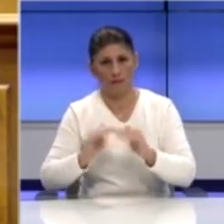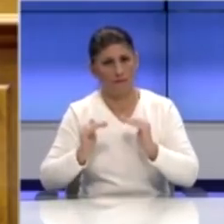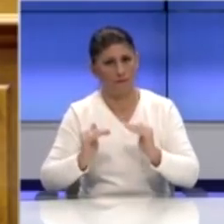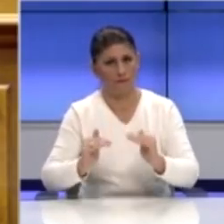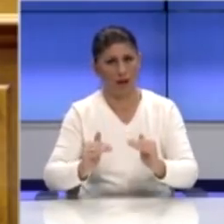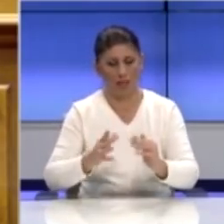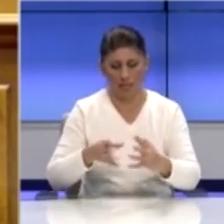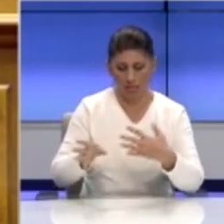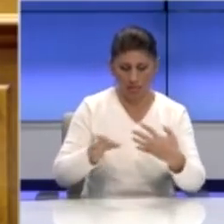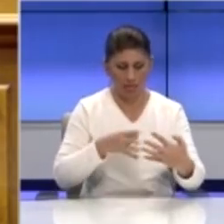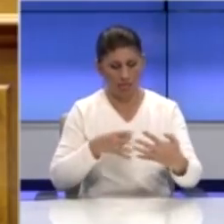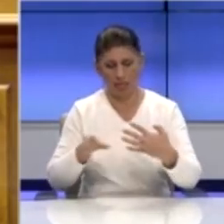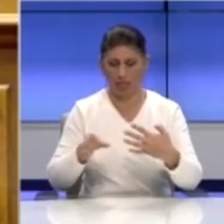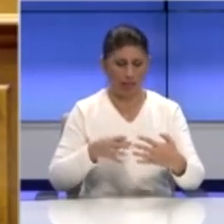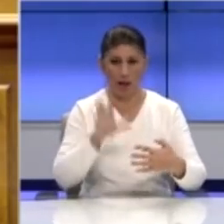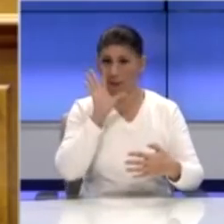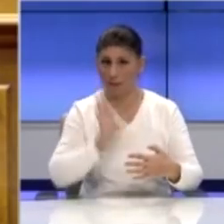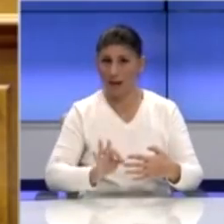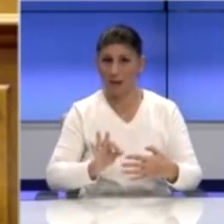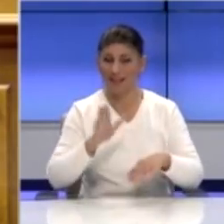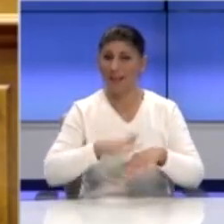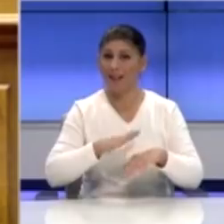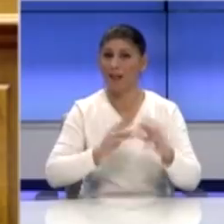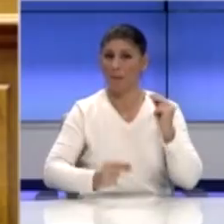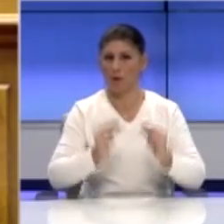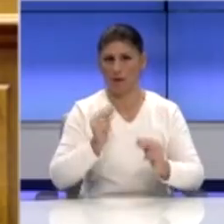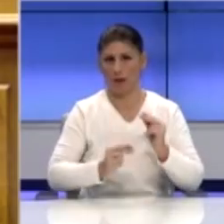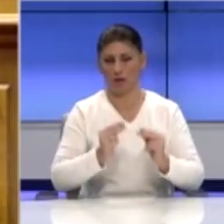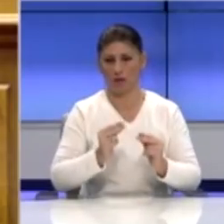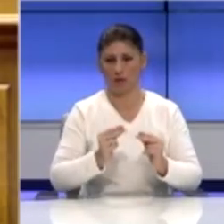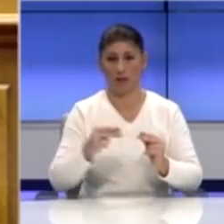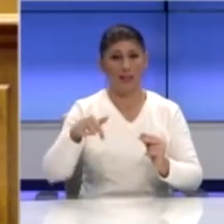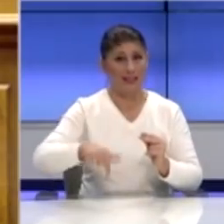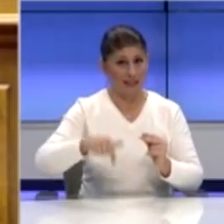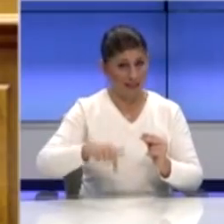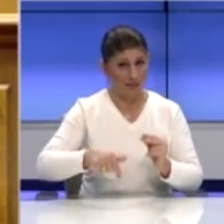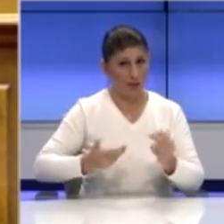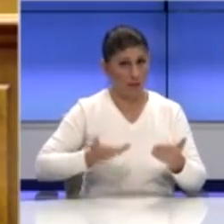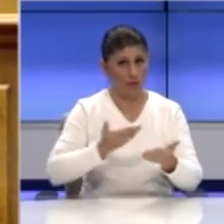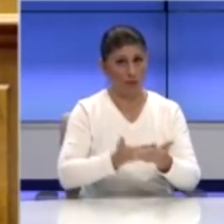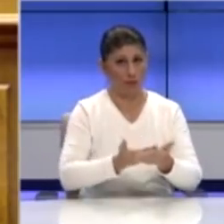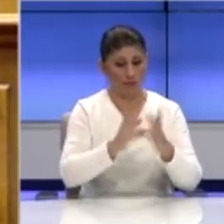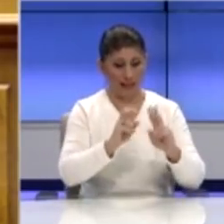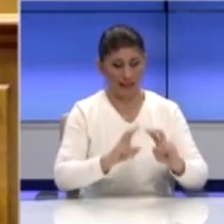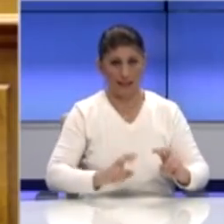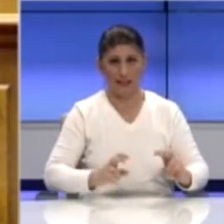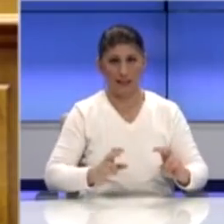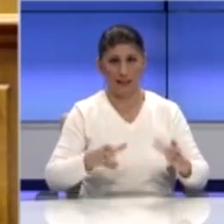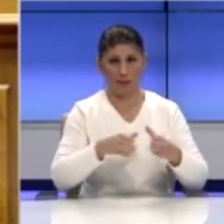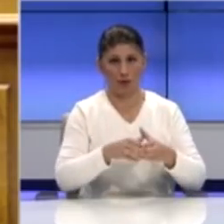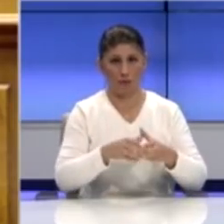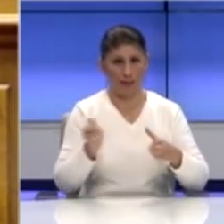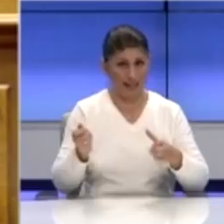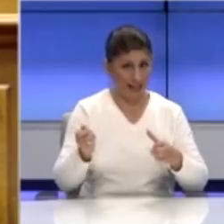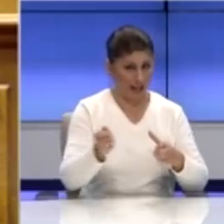συντηρούν τον αποπροσανατολισμό από την πραγματική αιτία των προβλημάτων. Σήμερα βγήκατε και προτείνατε μια εξεταστική επιτροπή για το